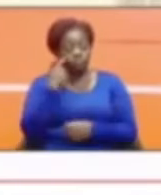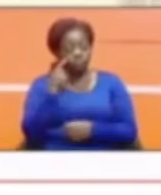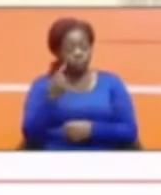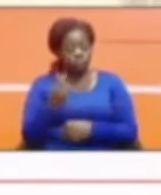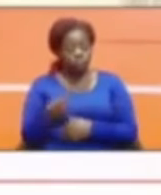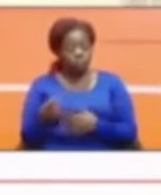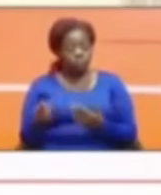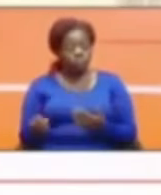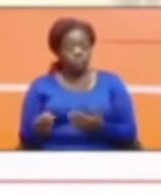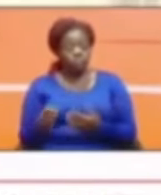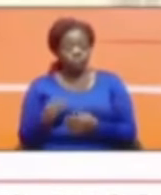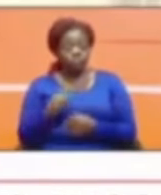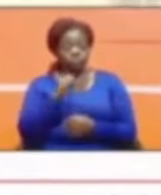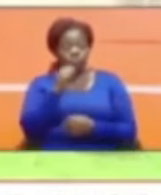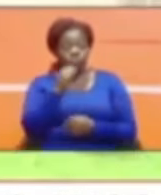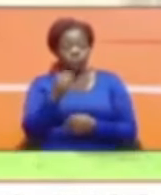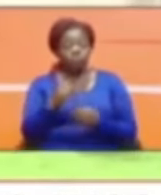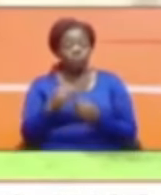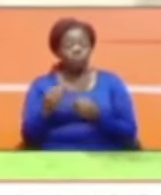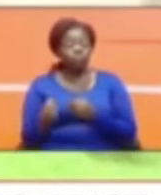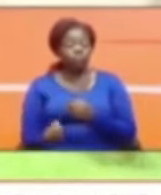batekamu abazzukulu babazzukulu